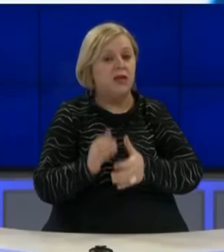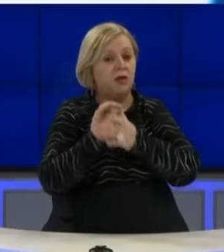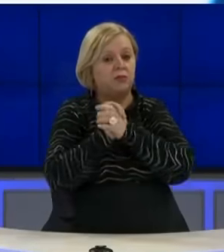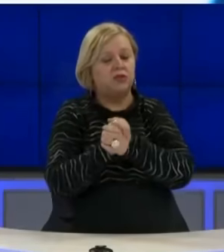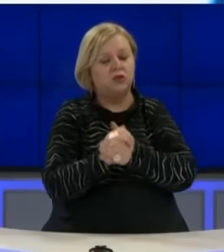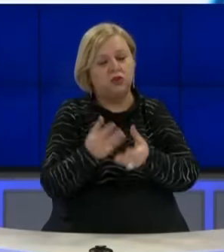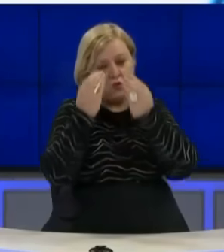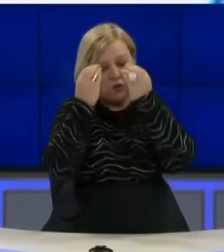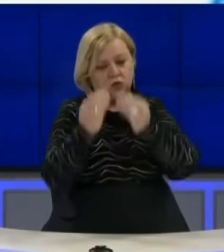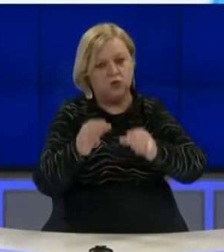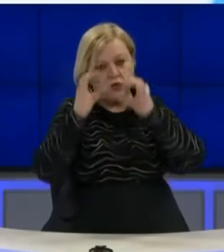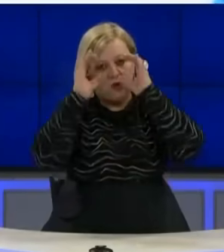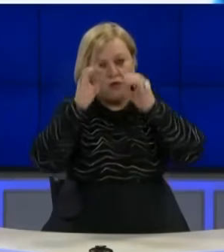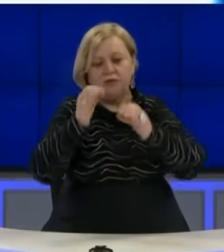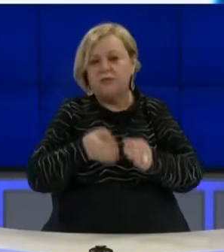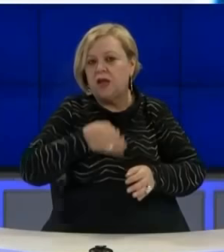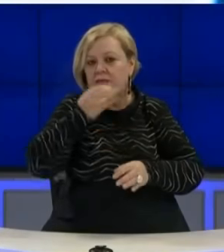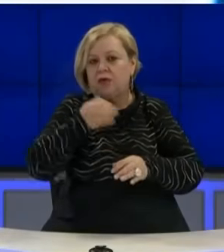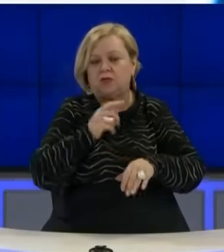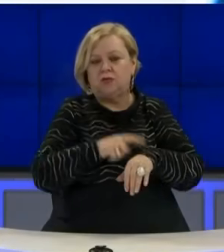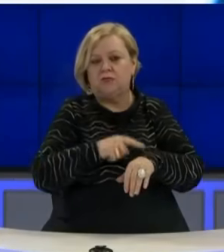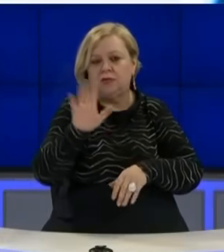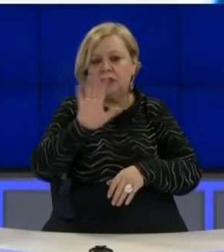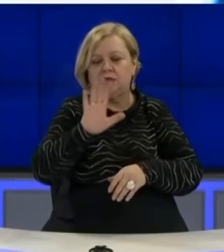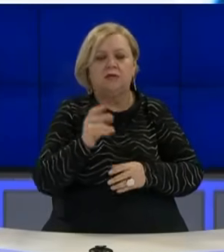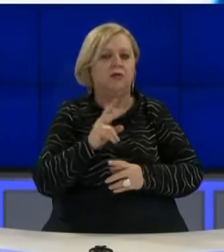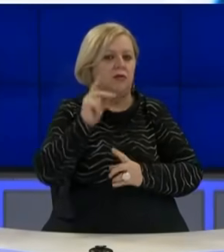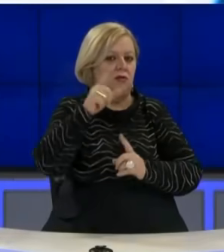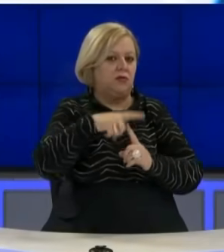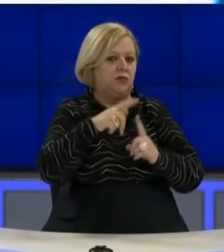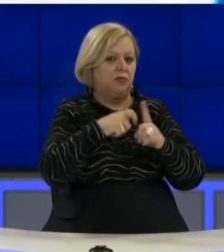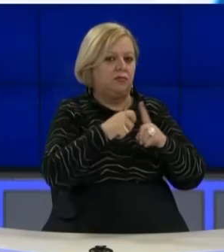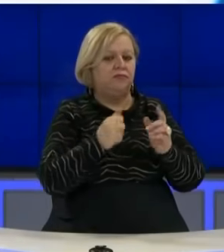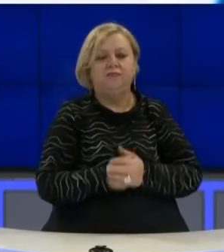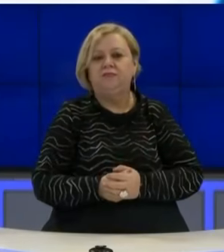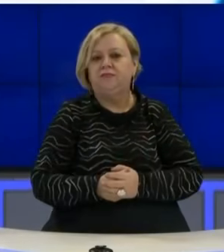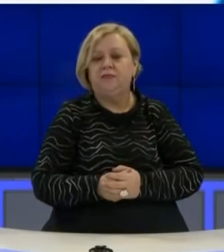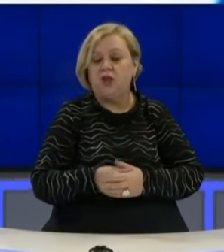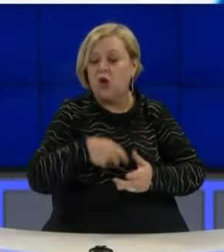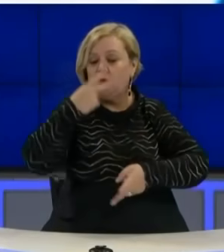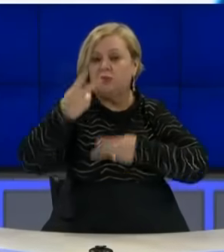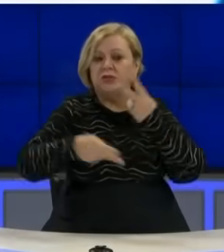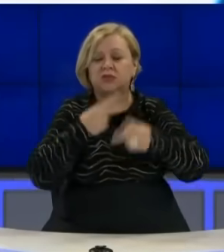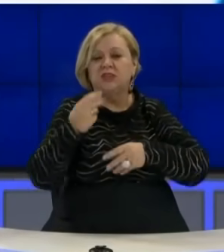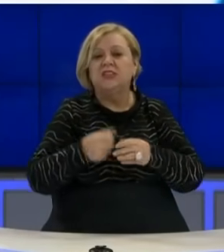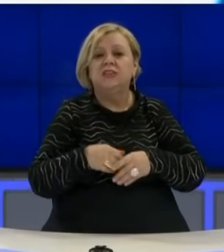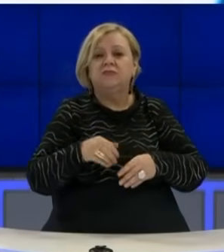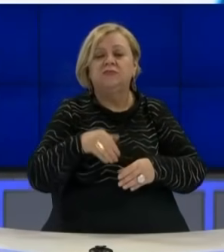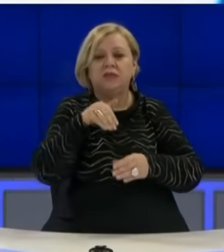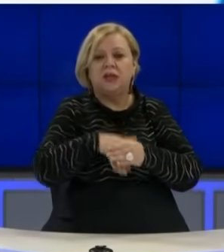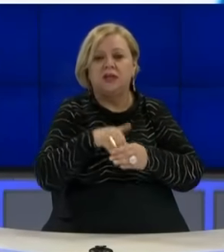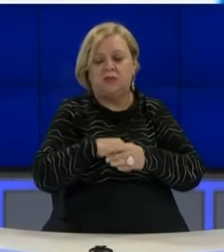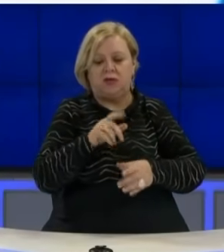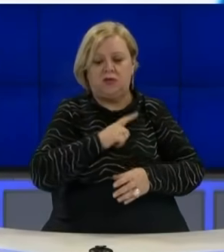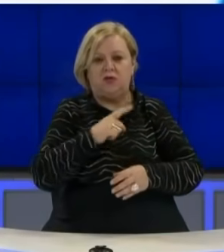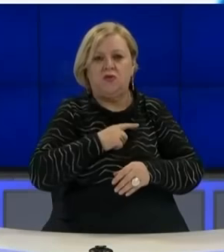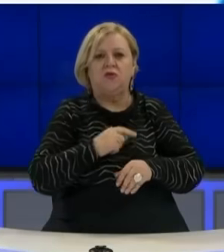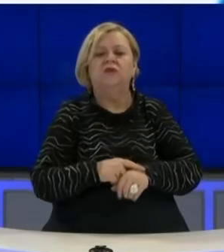Përshëndetje të ndëruar shikues, ky është edicioni i lajmeve të orës 17 në RTK. Komisioni Qendror i Zgjedhjeve pritet që në